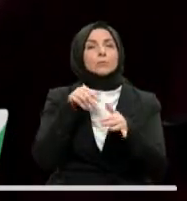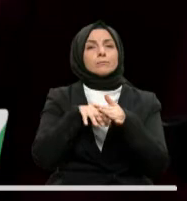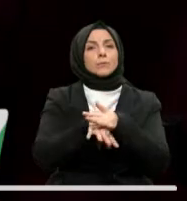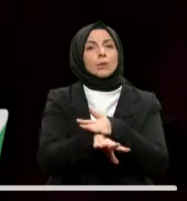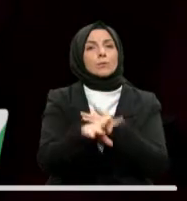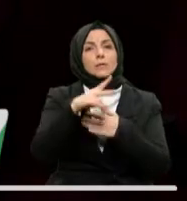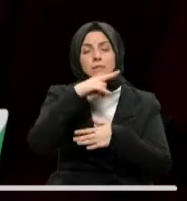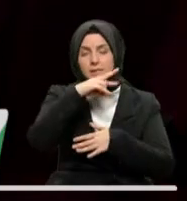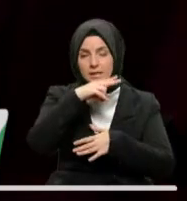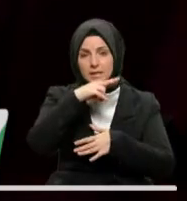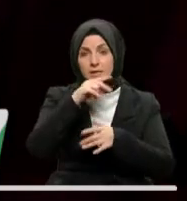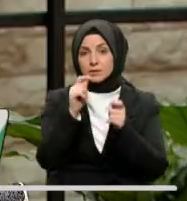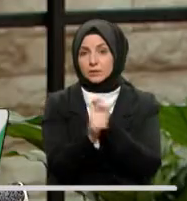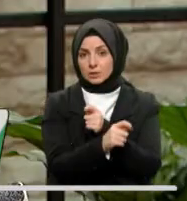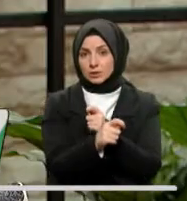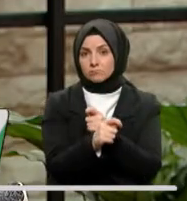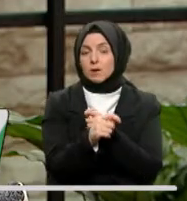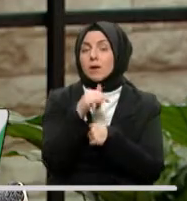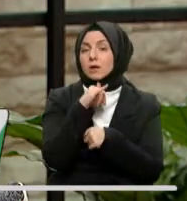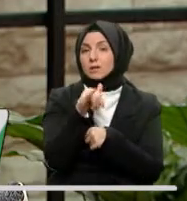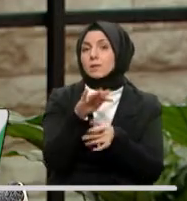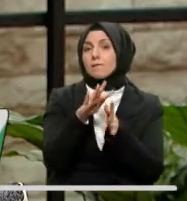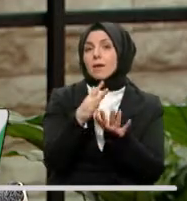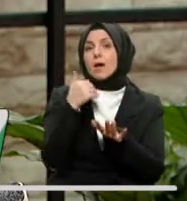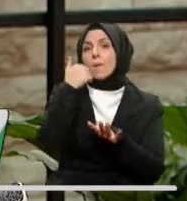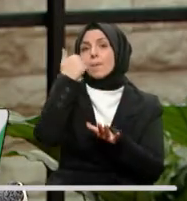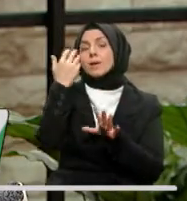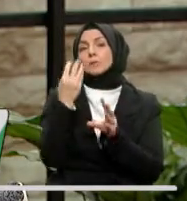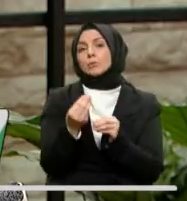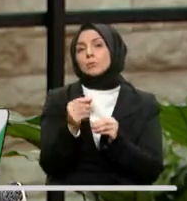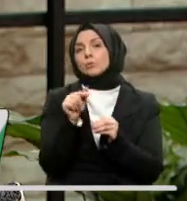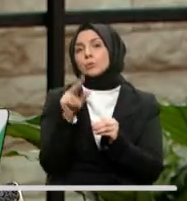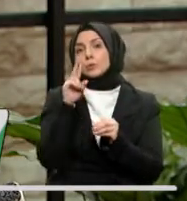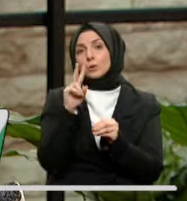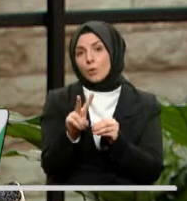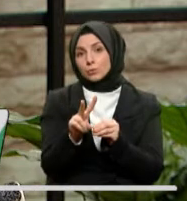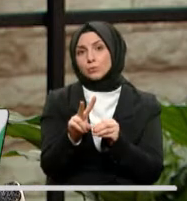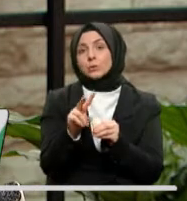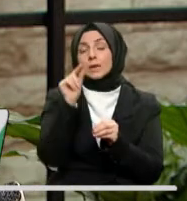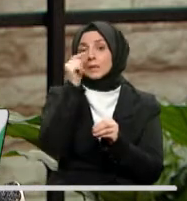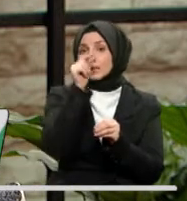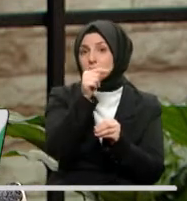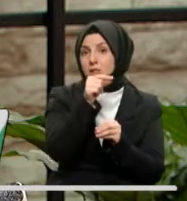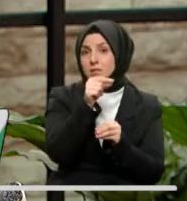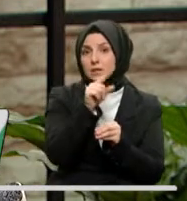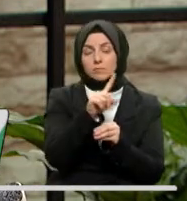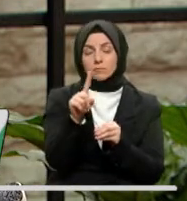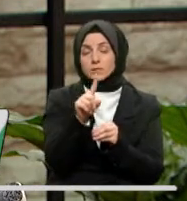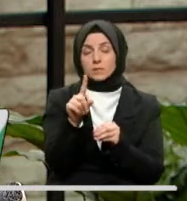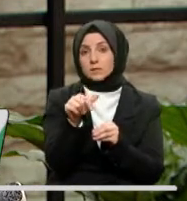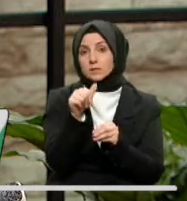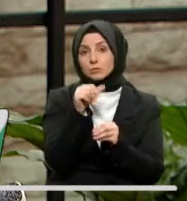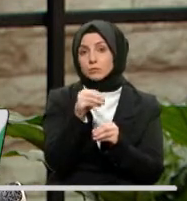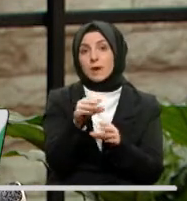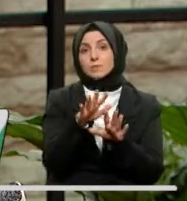dönüşür gri ya da beyaz olur ama Burada gördüğünüz gibi yeşil ise kesinlikle su vermeyeceksiniz Eğer siz